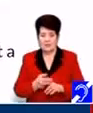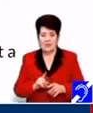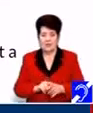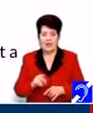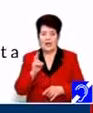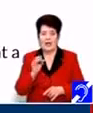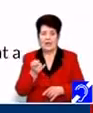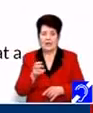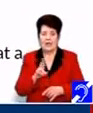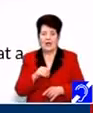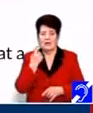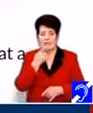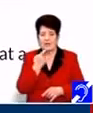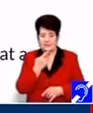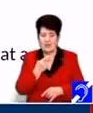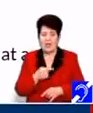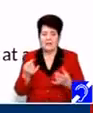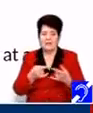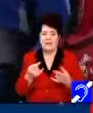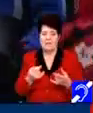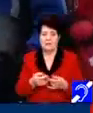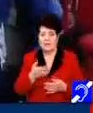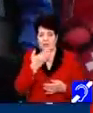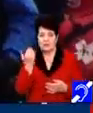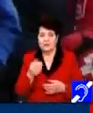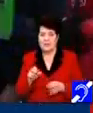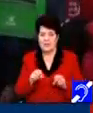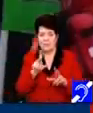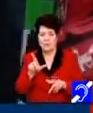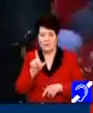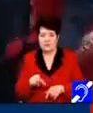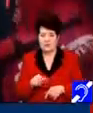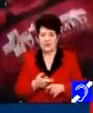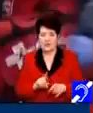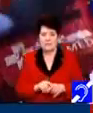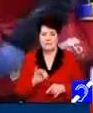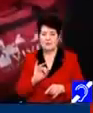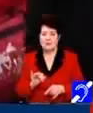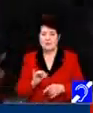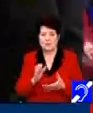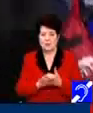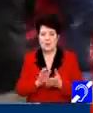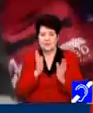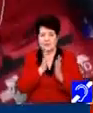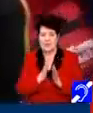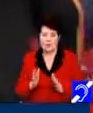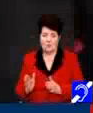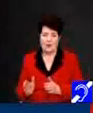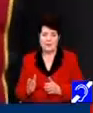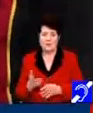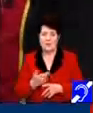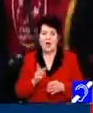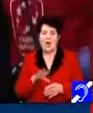cariera internațională în fața televizorului. Păcat de lipsa de profesionalism a unora care ar fi trebuit să cunoască regulamentul, a